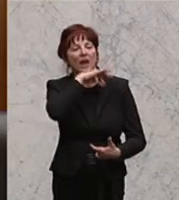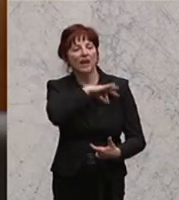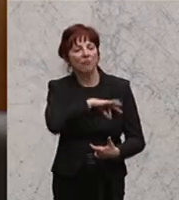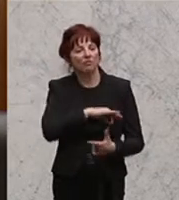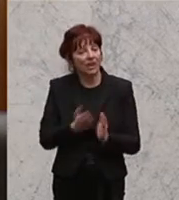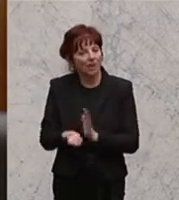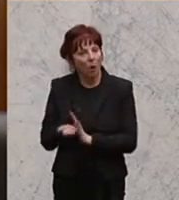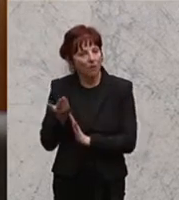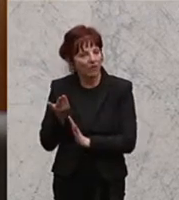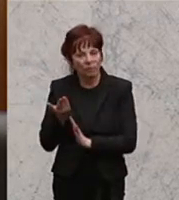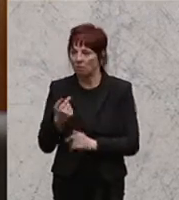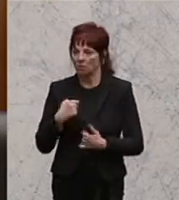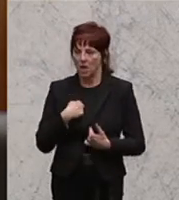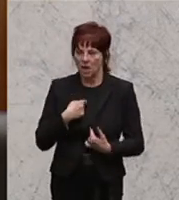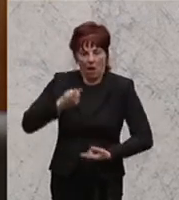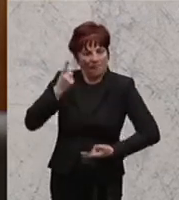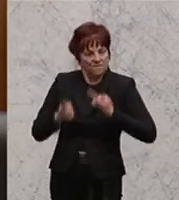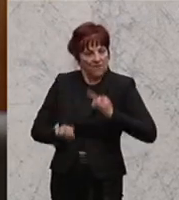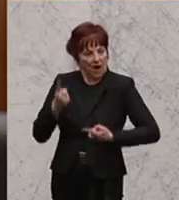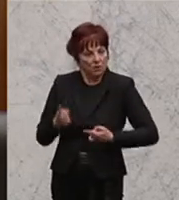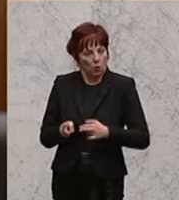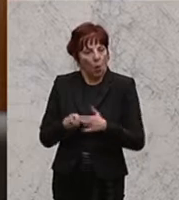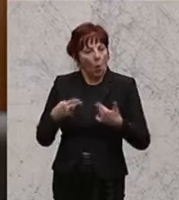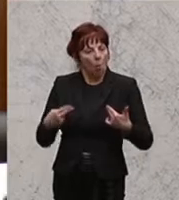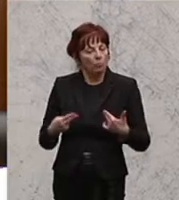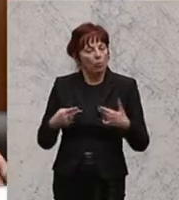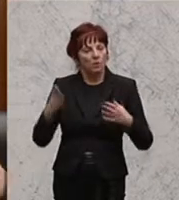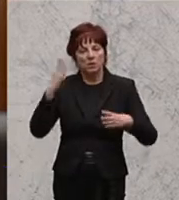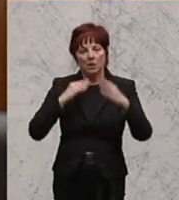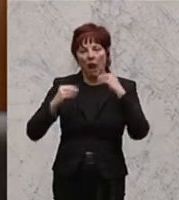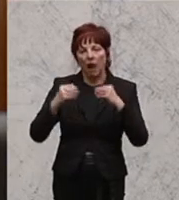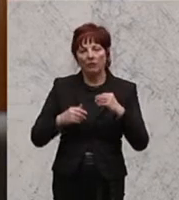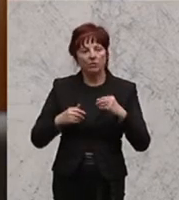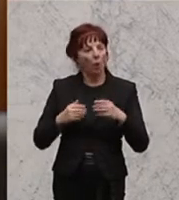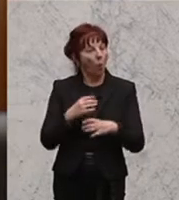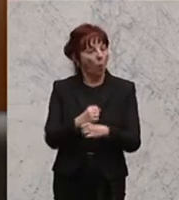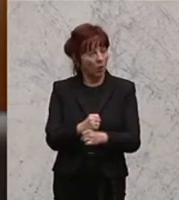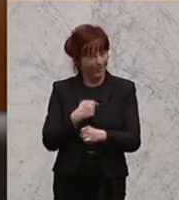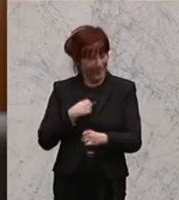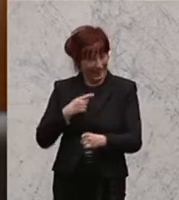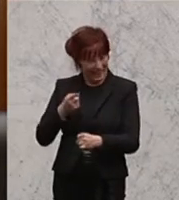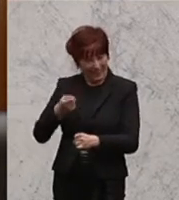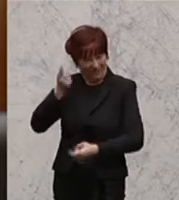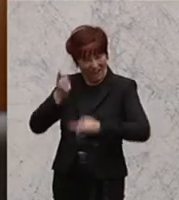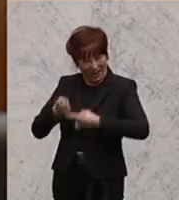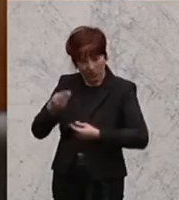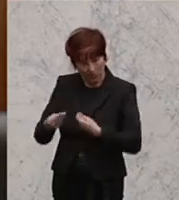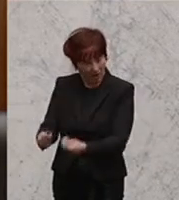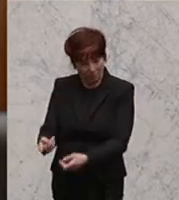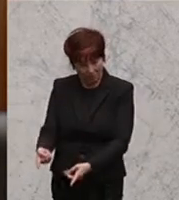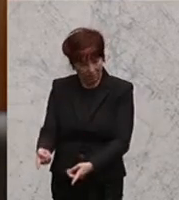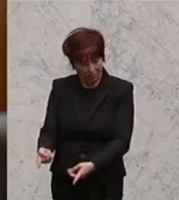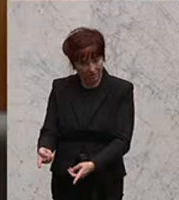selbstverständlich keine Weisung erteilen an die Bundestheater Holding oder an sonstige Institutionen, die zu